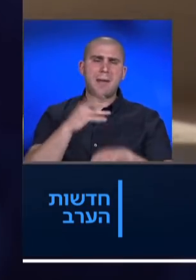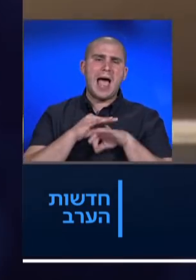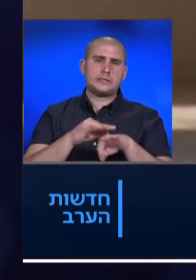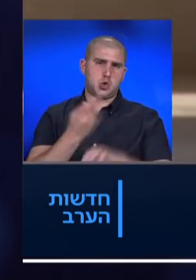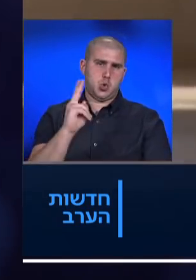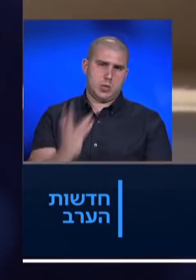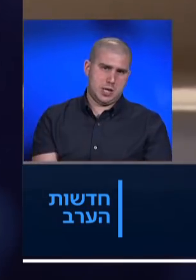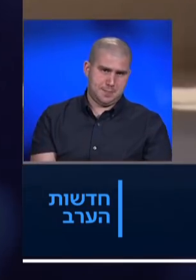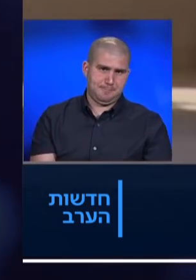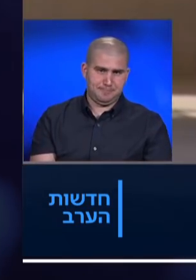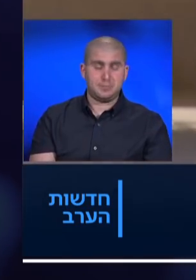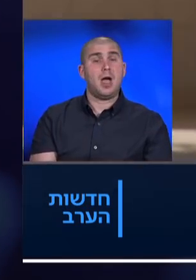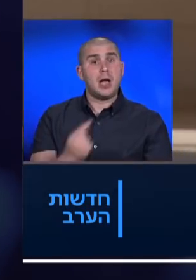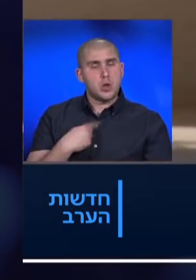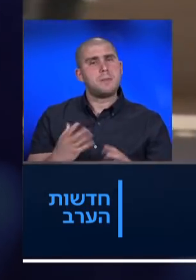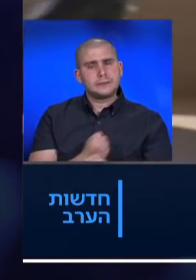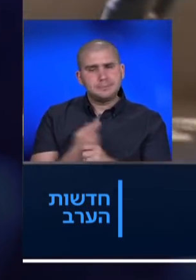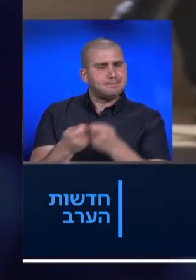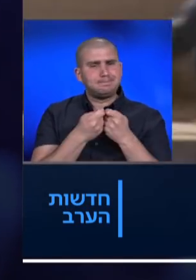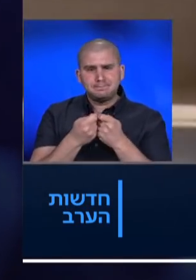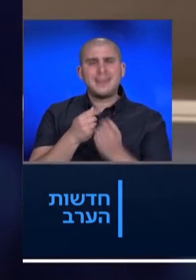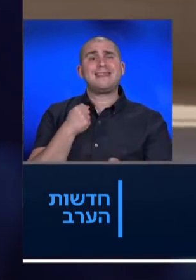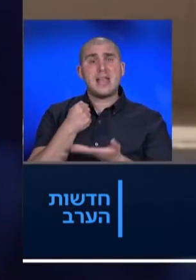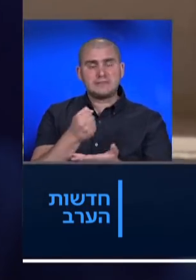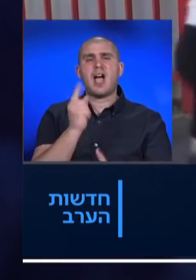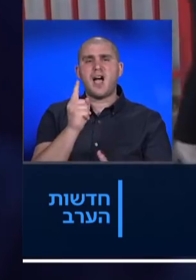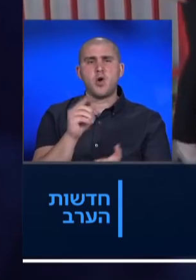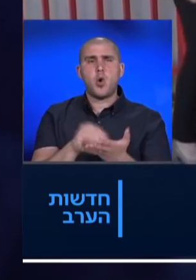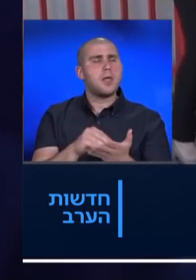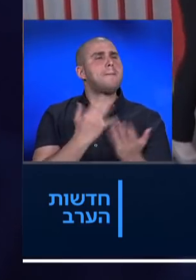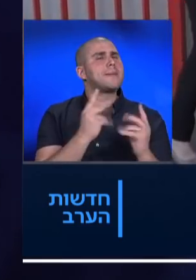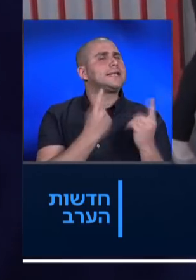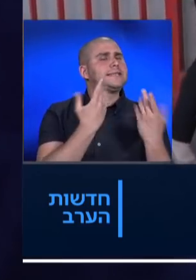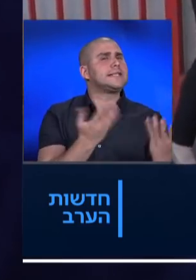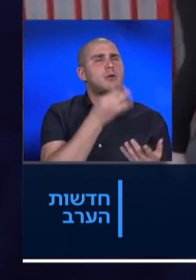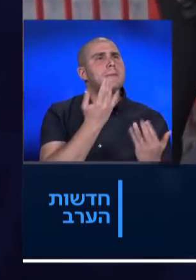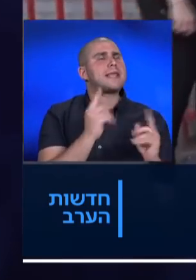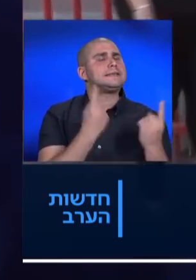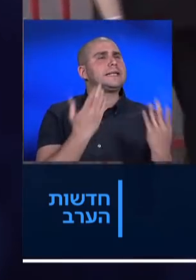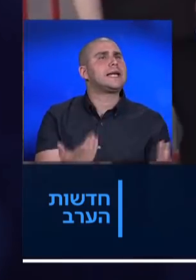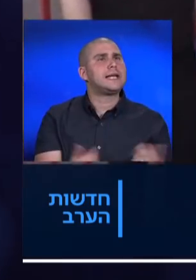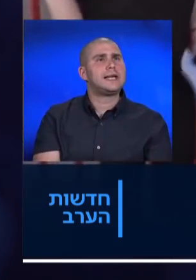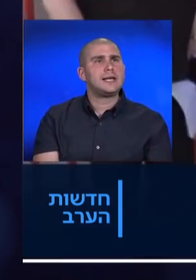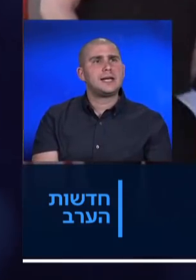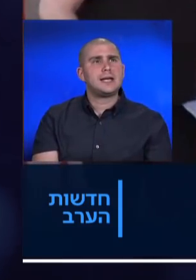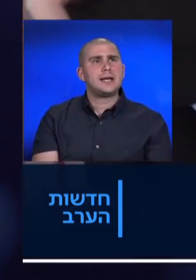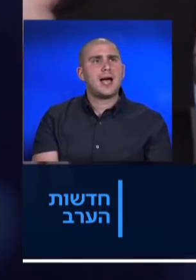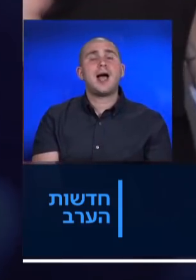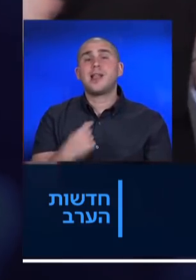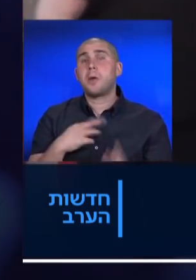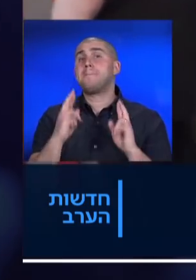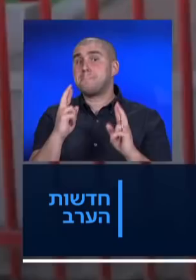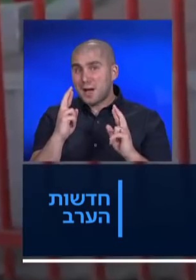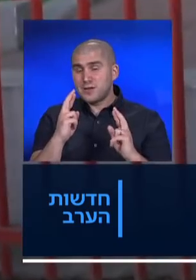אנחנו מצליחים לארגן לזה תקציב, אבל אנחנו עוד לא מצליחים לארגן לזה אפילו רכבים. אנחנו מקווים